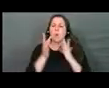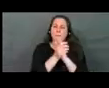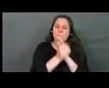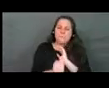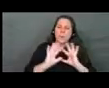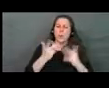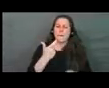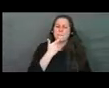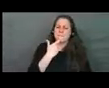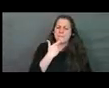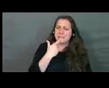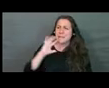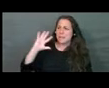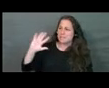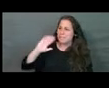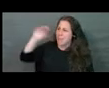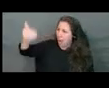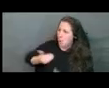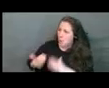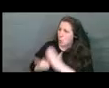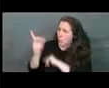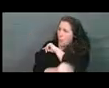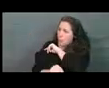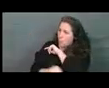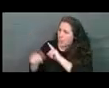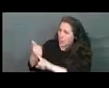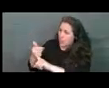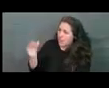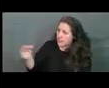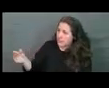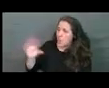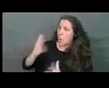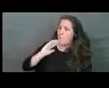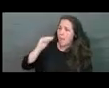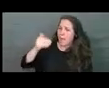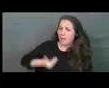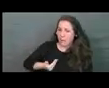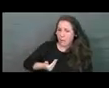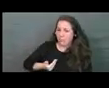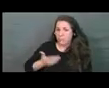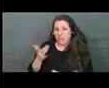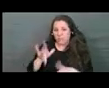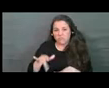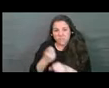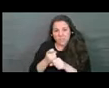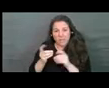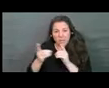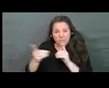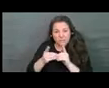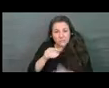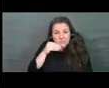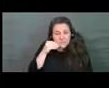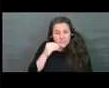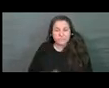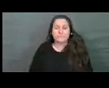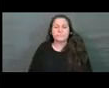accueillir un nouvel employé qui est en situation de handicap en télétravail? Donc, première chose, il faut vraiment bien évaluer les besoins